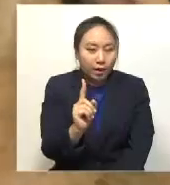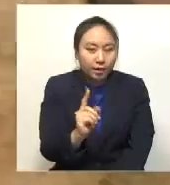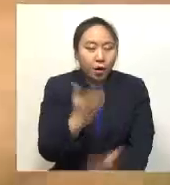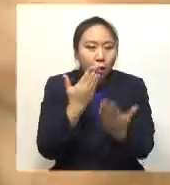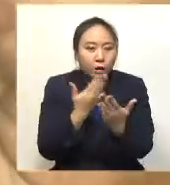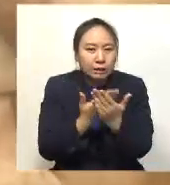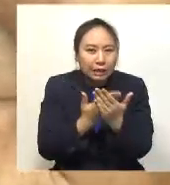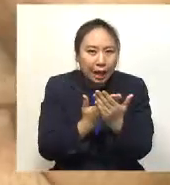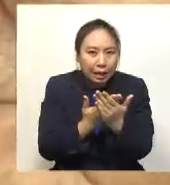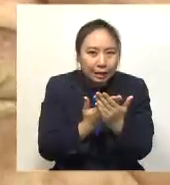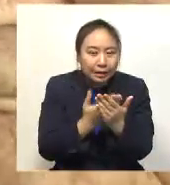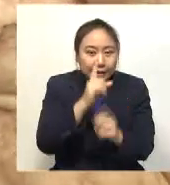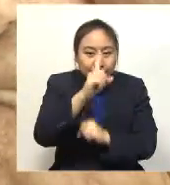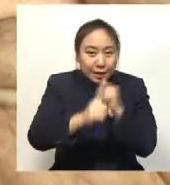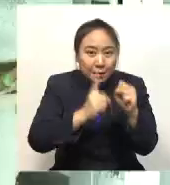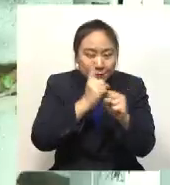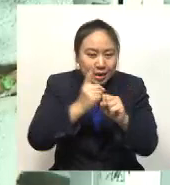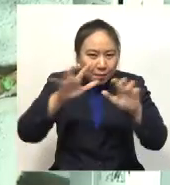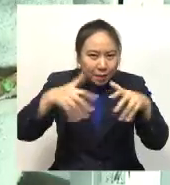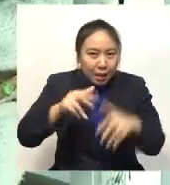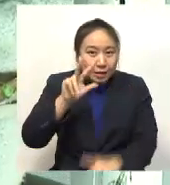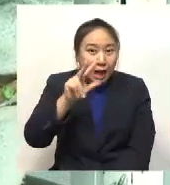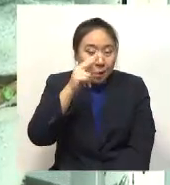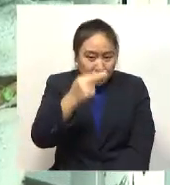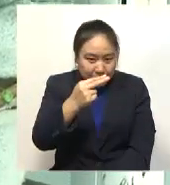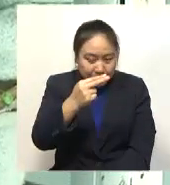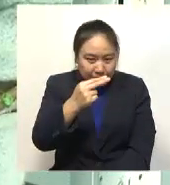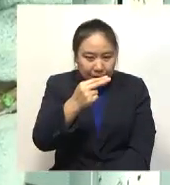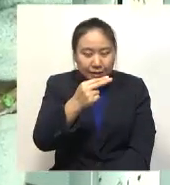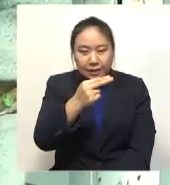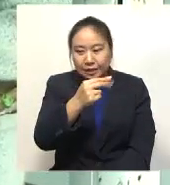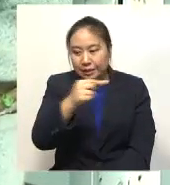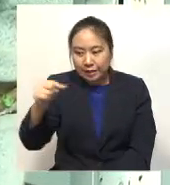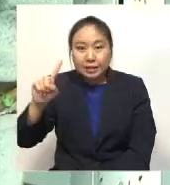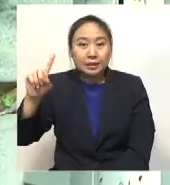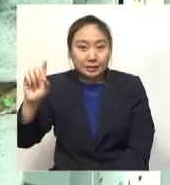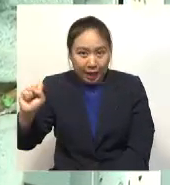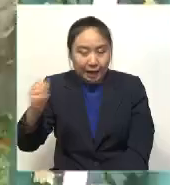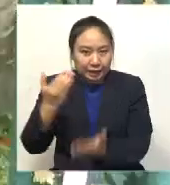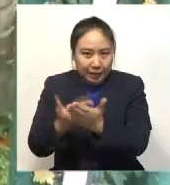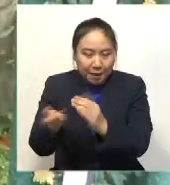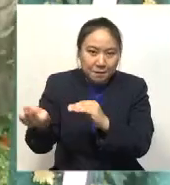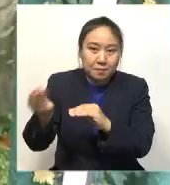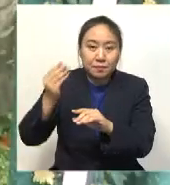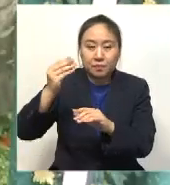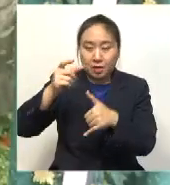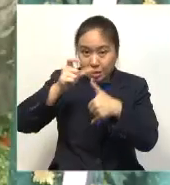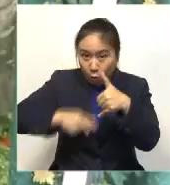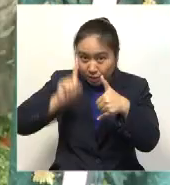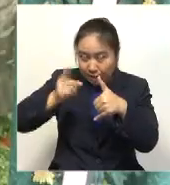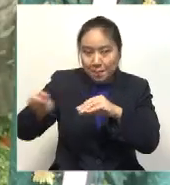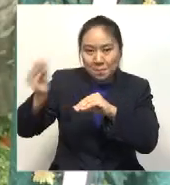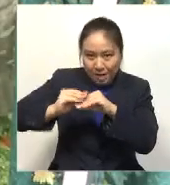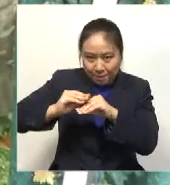รับผู้ที่มีรายได้มากกว่า 30,000 บาทแต่ว่าไม่เกิน 100,000 บาทต่อปีจะได้รับเพิ่ม50บาทต่อคนต่